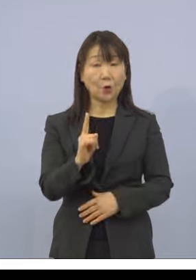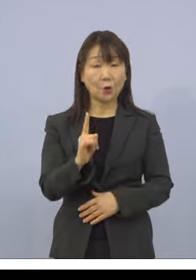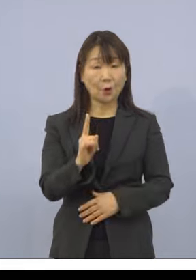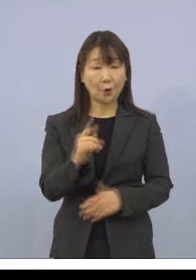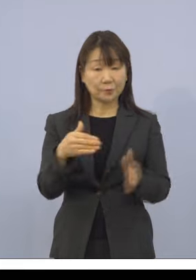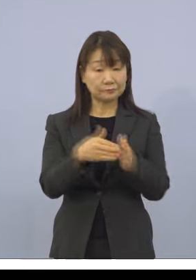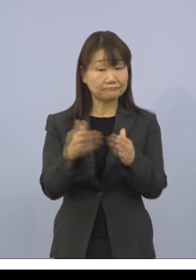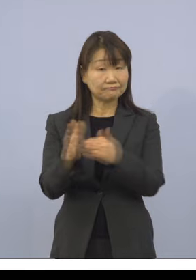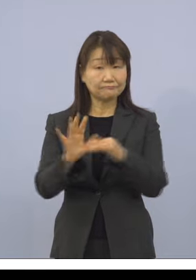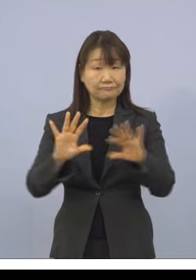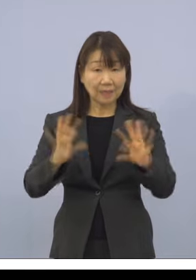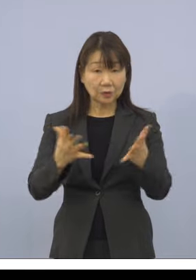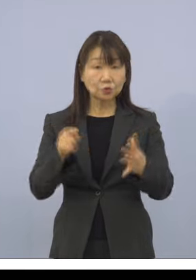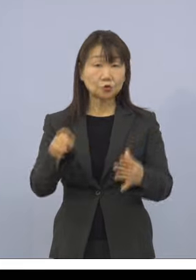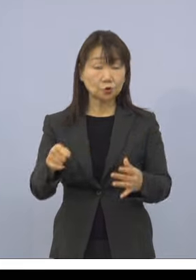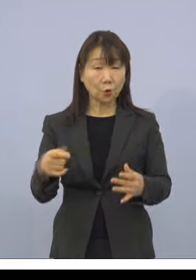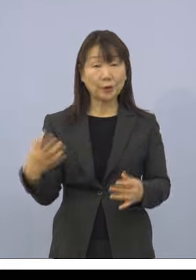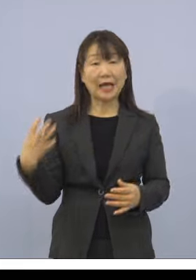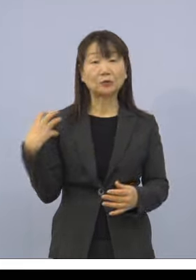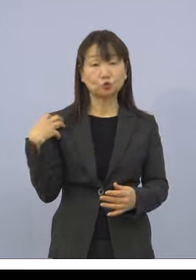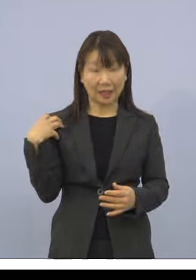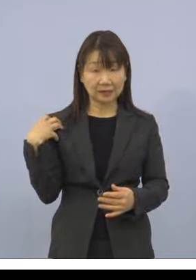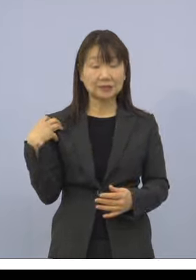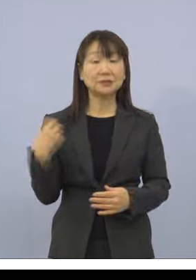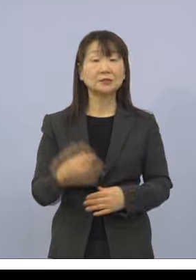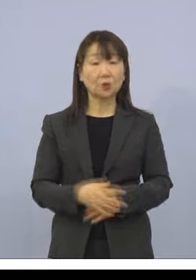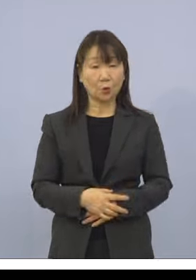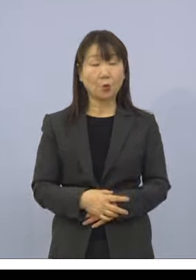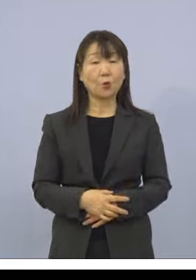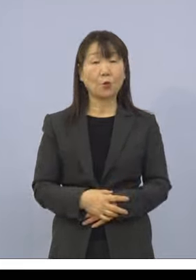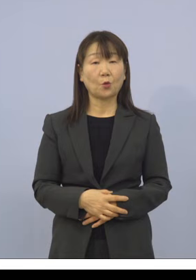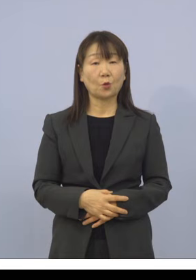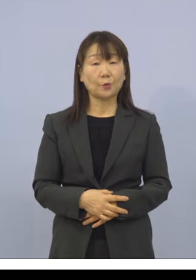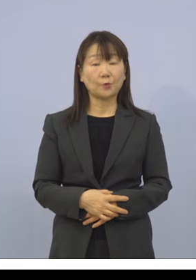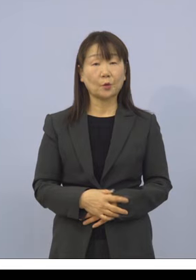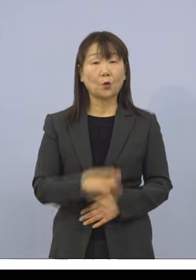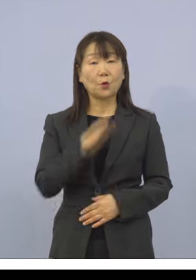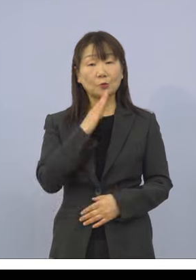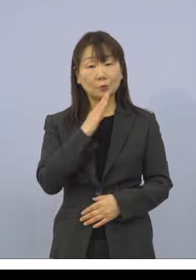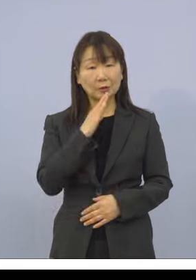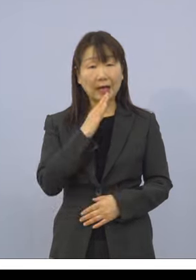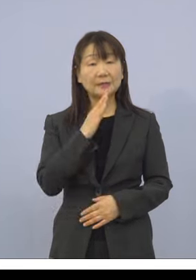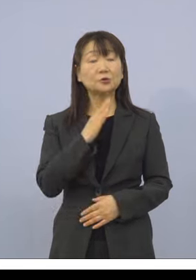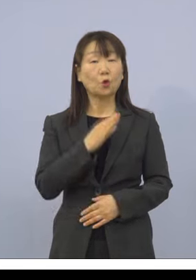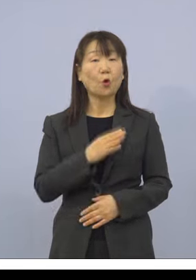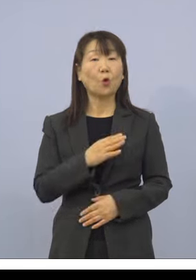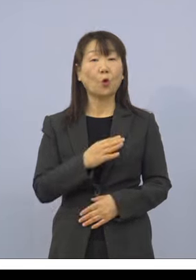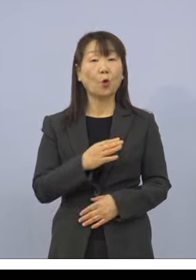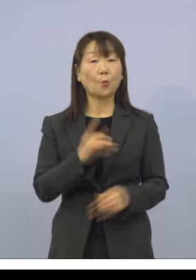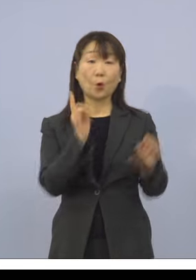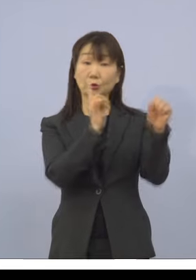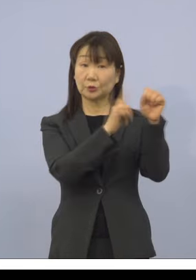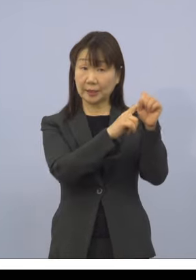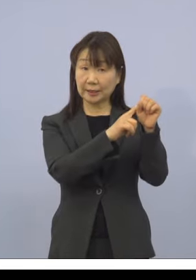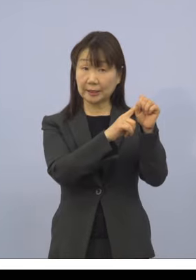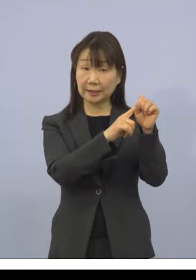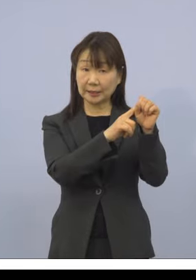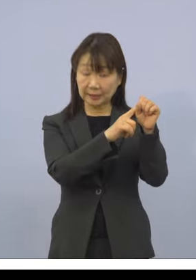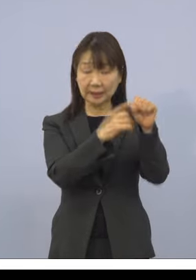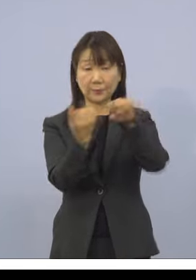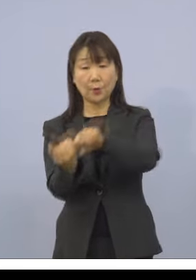ですね、その役割に本来の役割というか本来の目的に立ち返